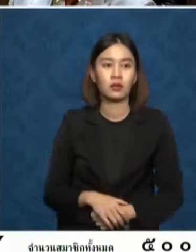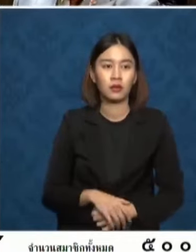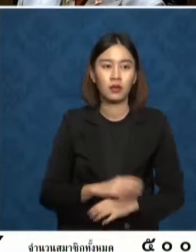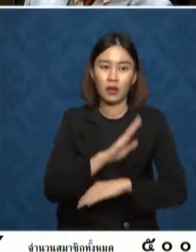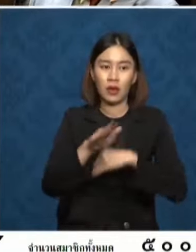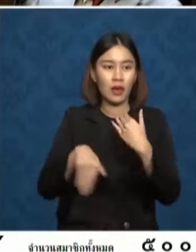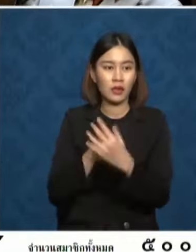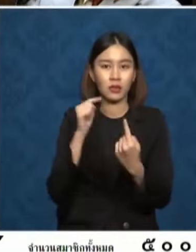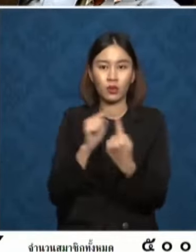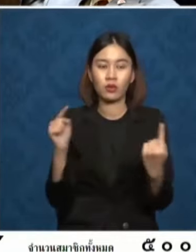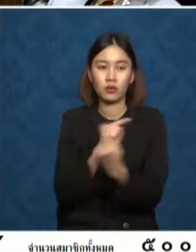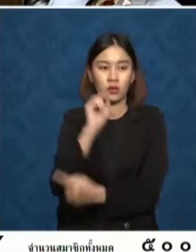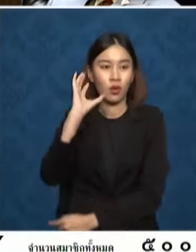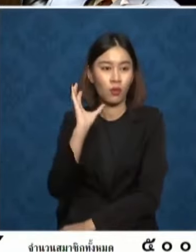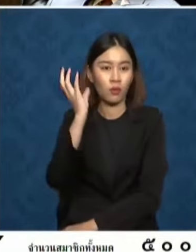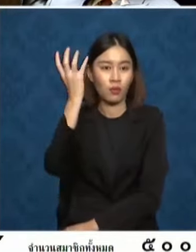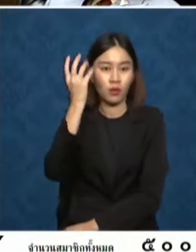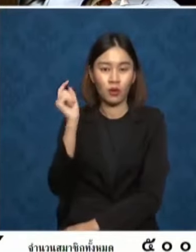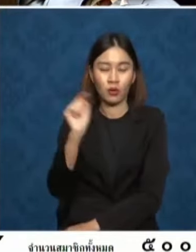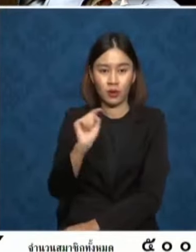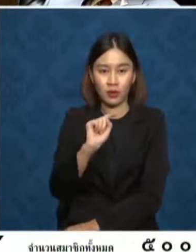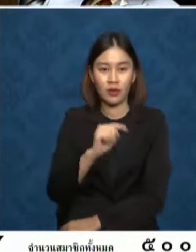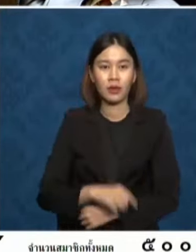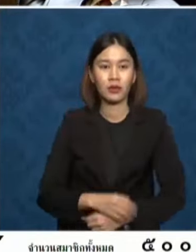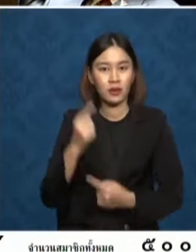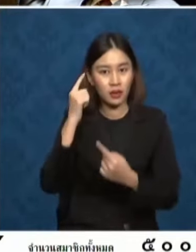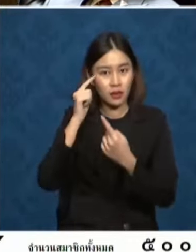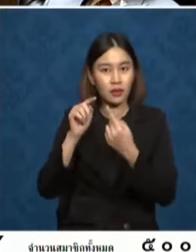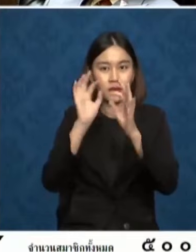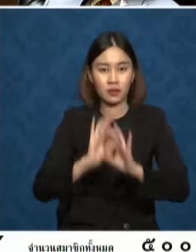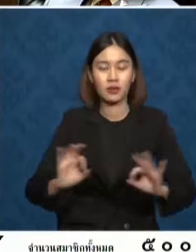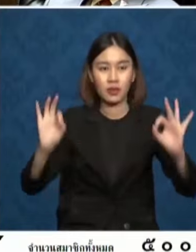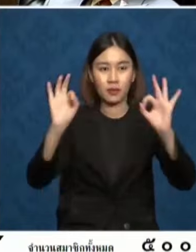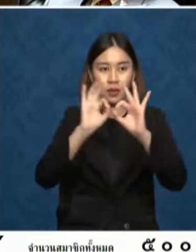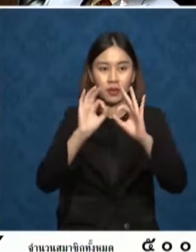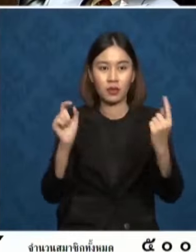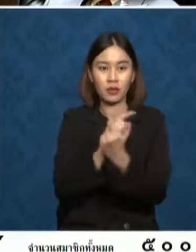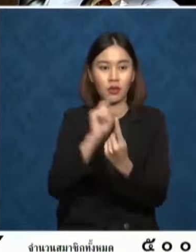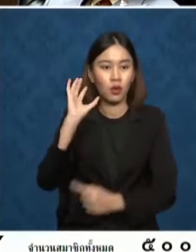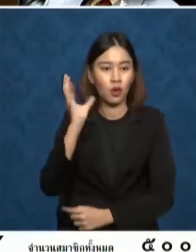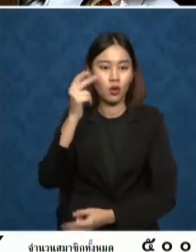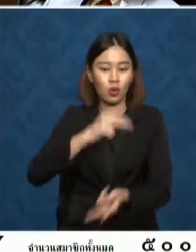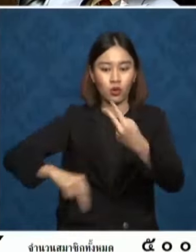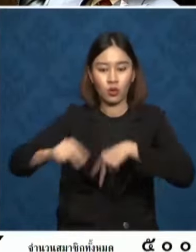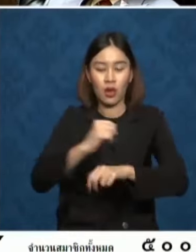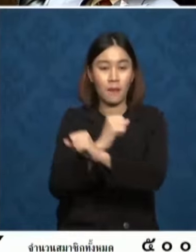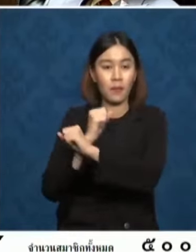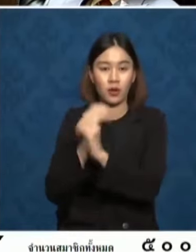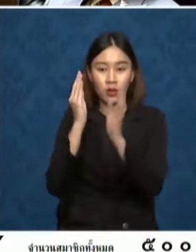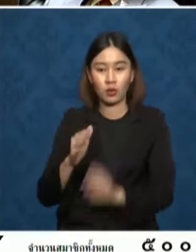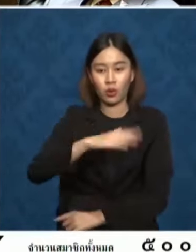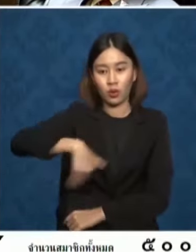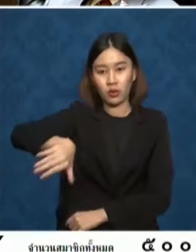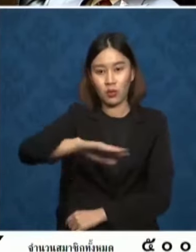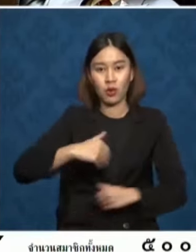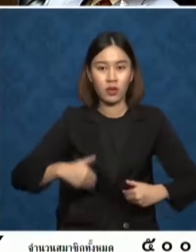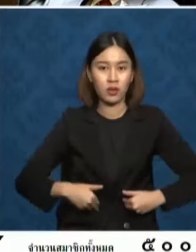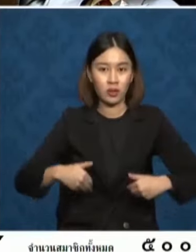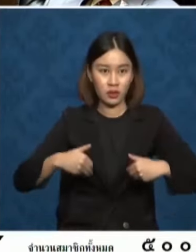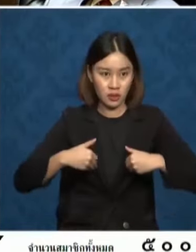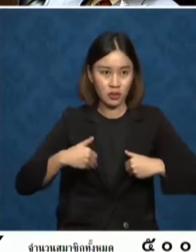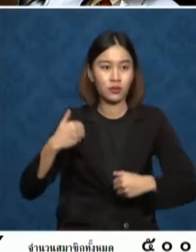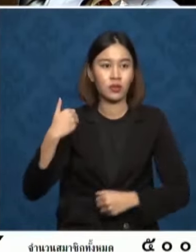กระแสในสังคมโลกที่เห็นว่ามีความจำเป็นที่สังคมโลกต้องคุ้มครองให้ทุกคนได้มีวิถีชีวิต